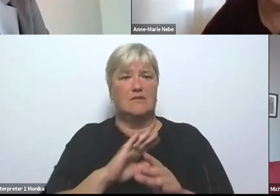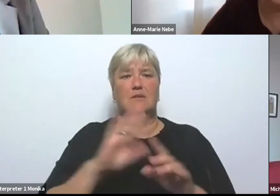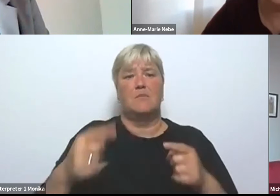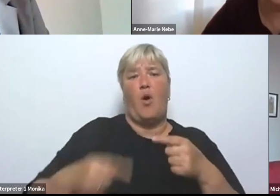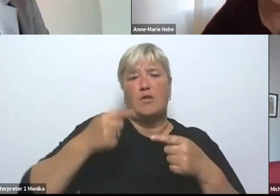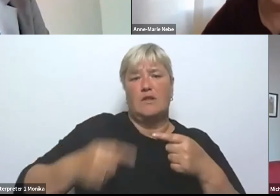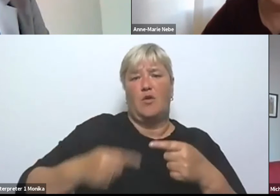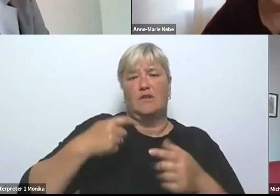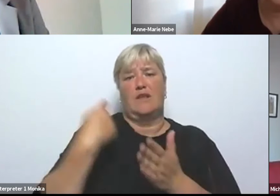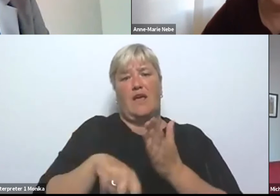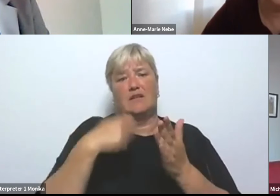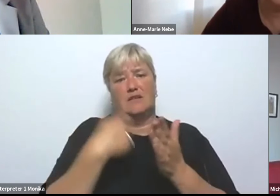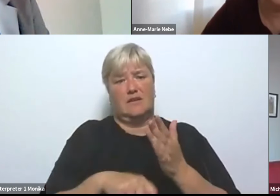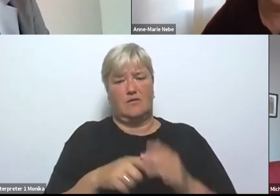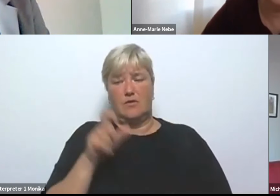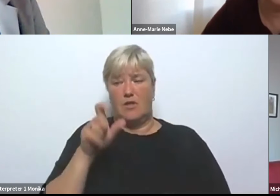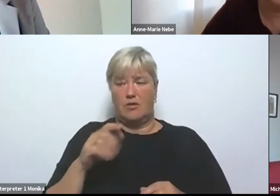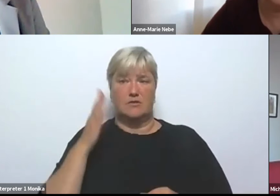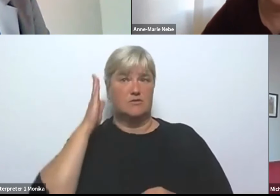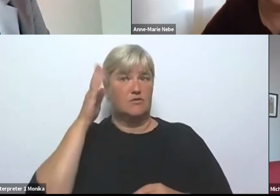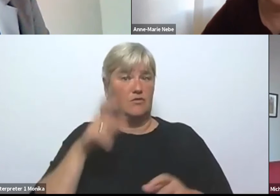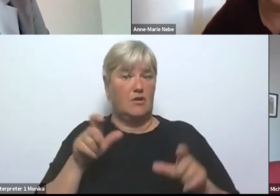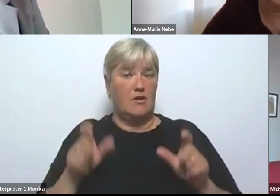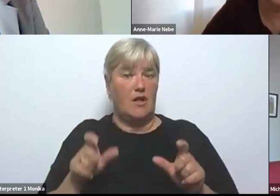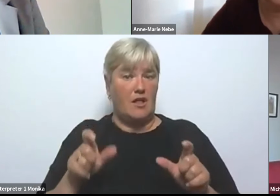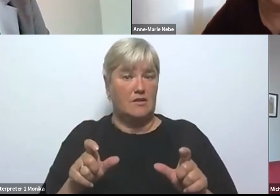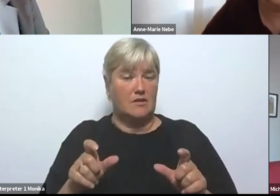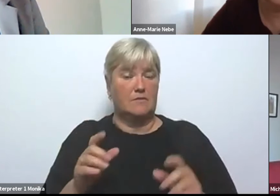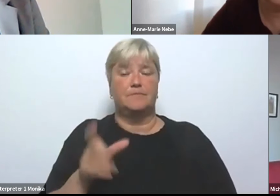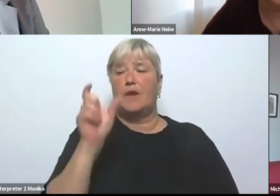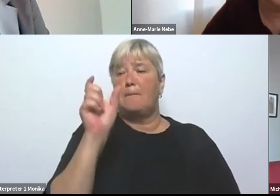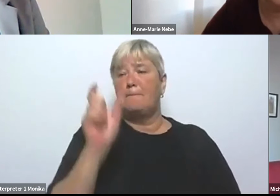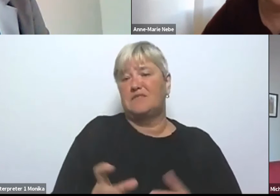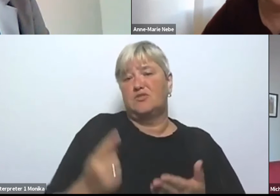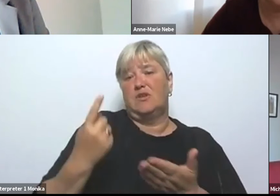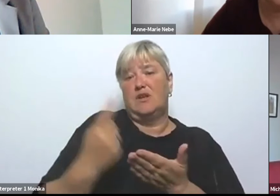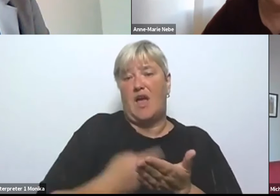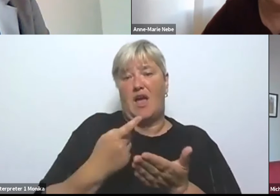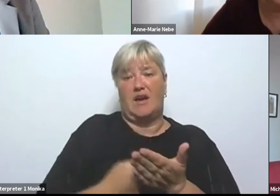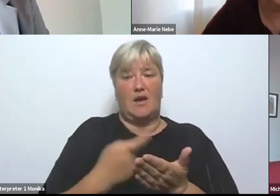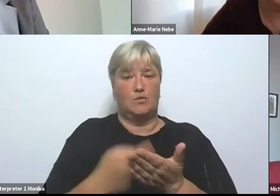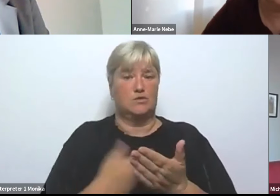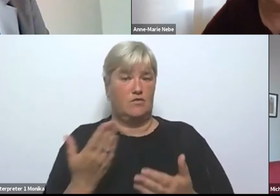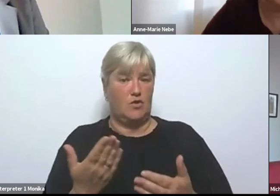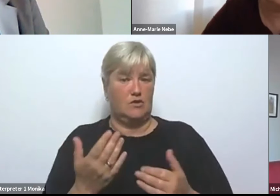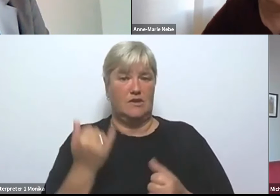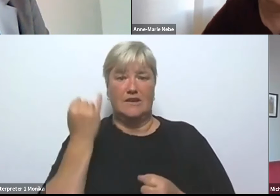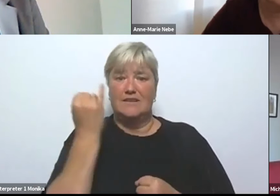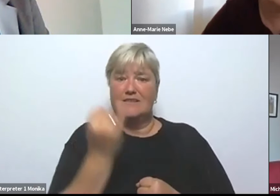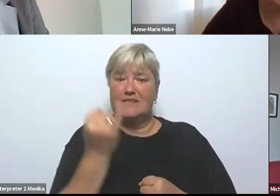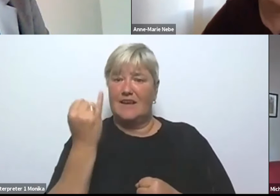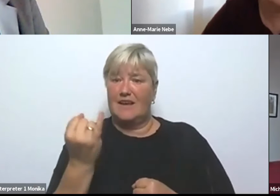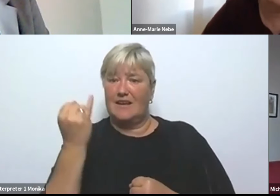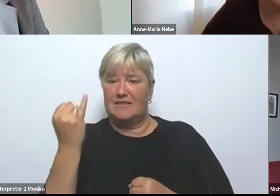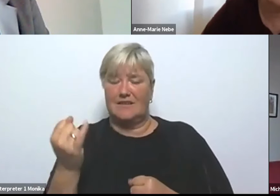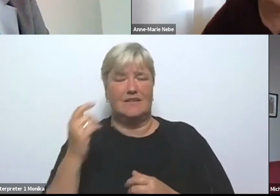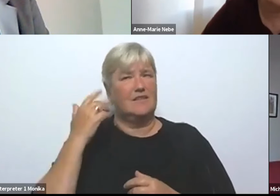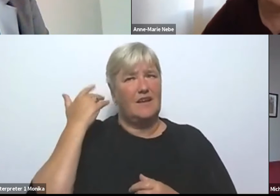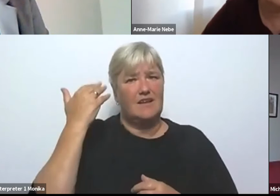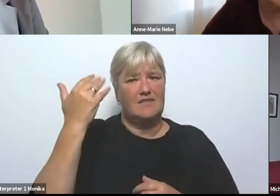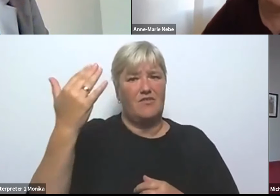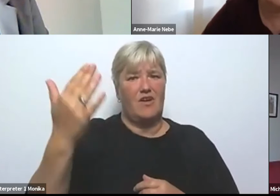älter irgendwann und haben dann ihre ganz persönlichen Herausforderungen. Das hat der Klaus Höckner vorhin auch gesagt, jeder von uns wird irgendwann